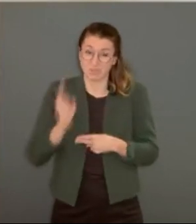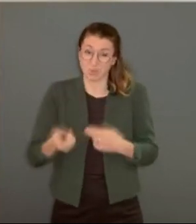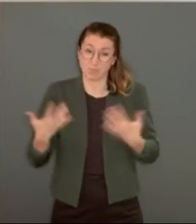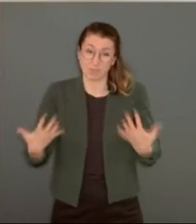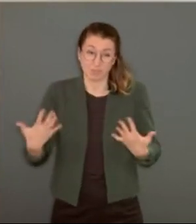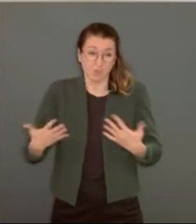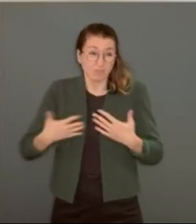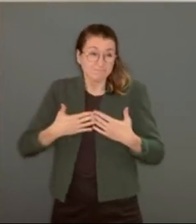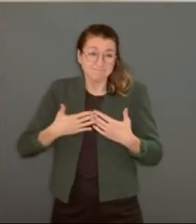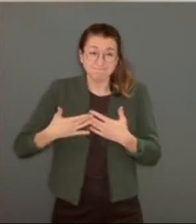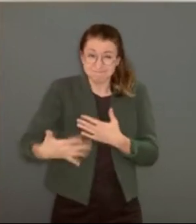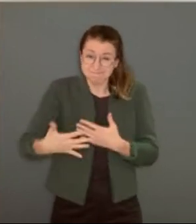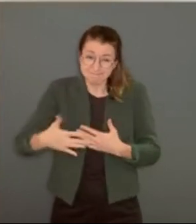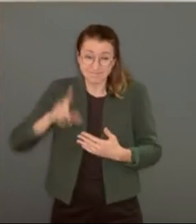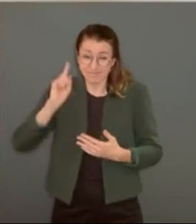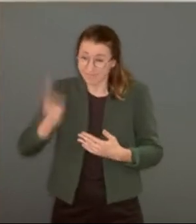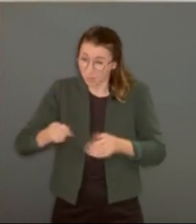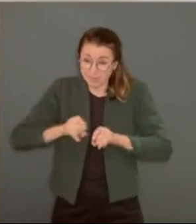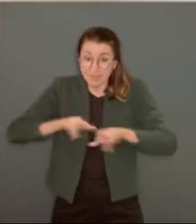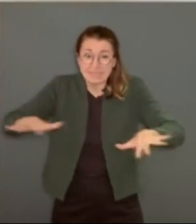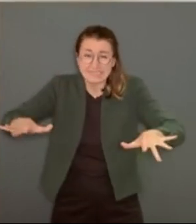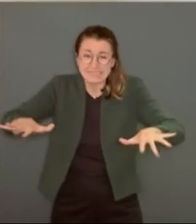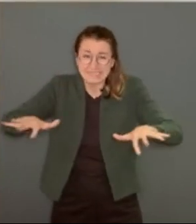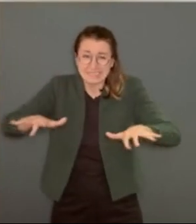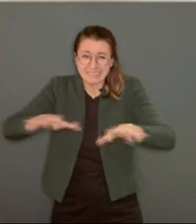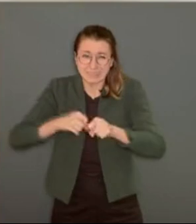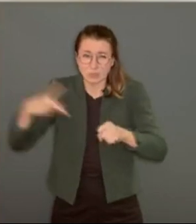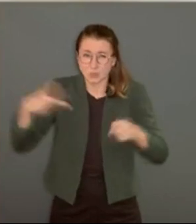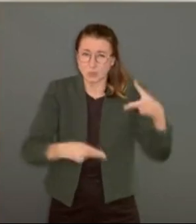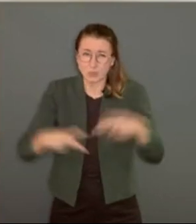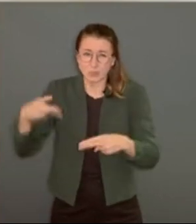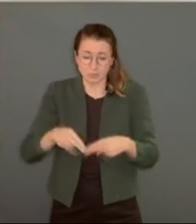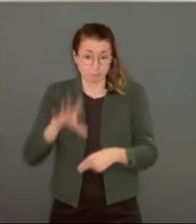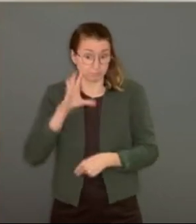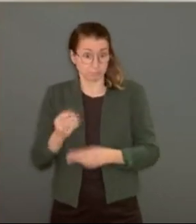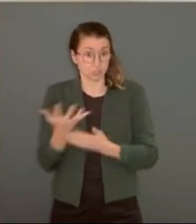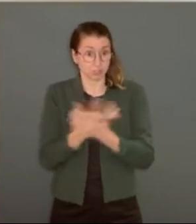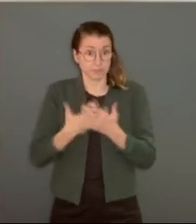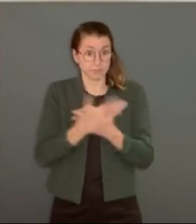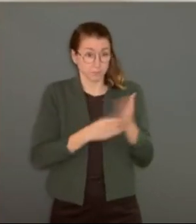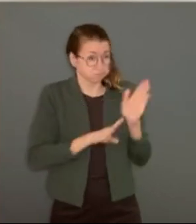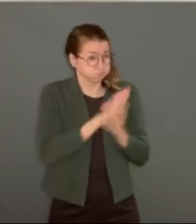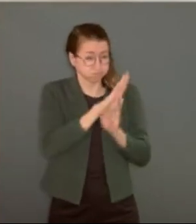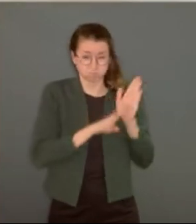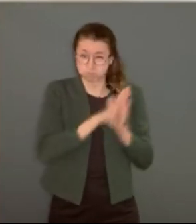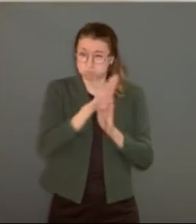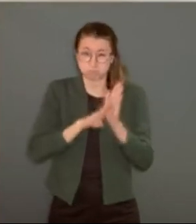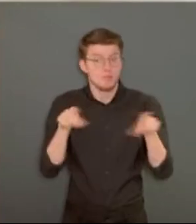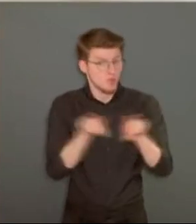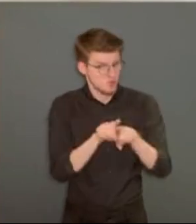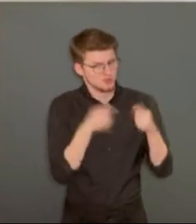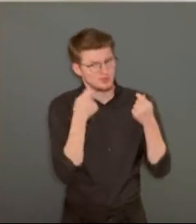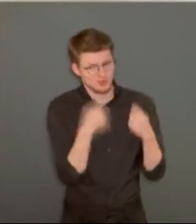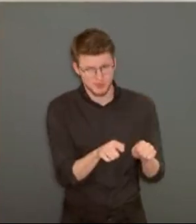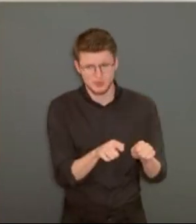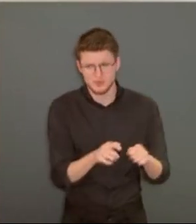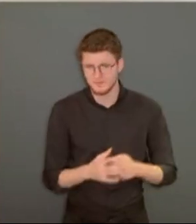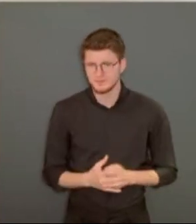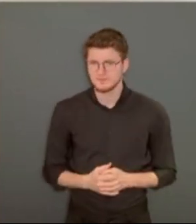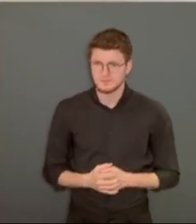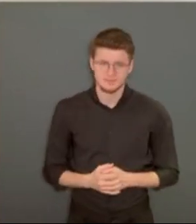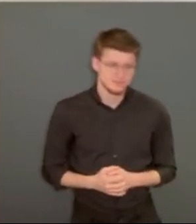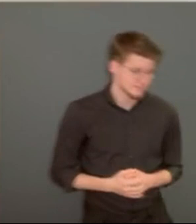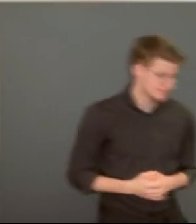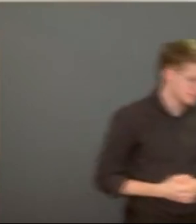en flèche que nous voyons dans les chiffres aussi rapidement et aussi radicalement que possible. Après une